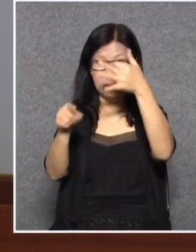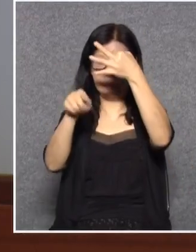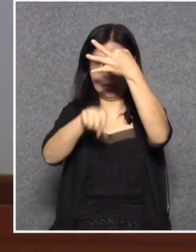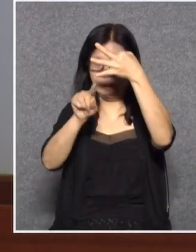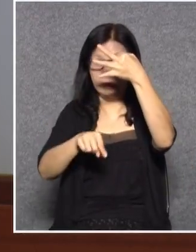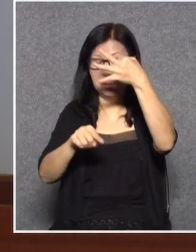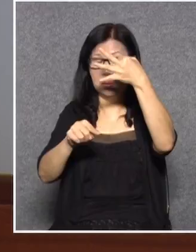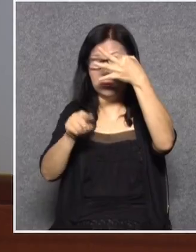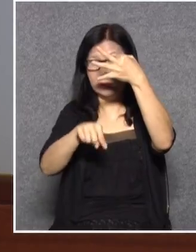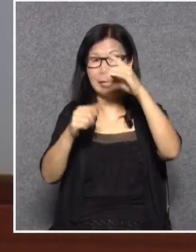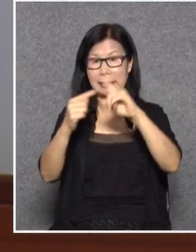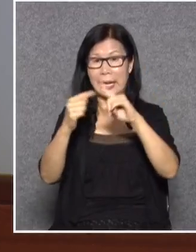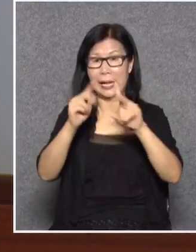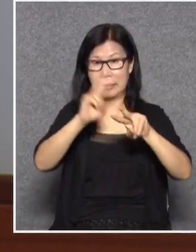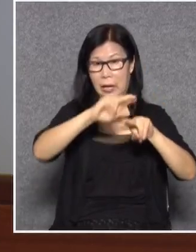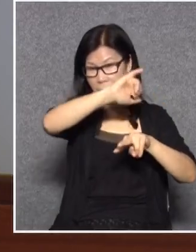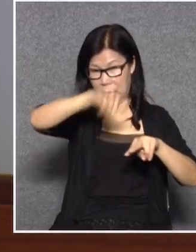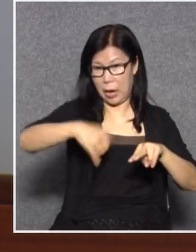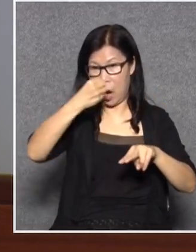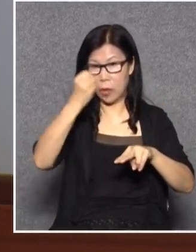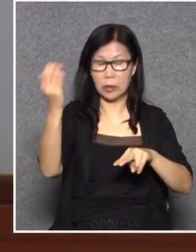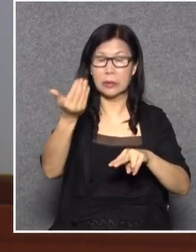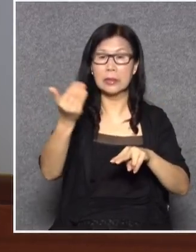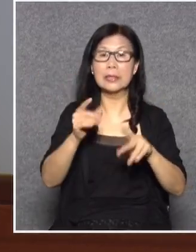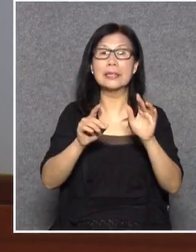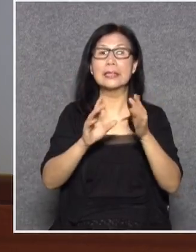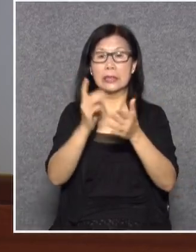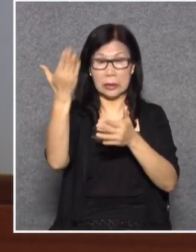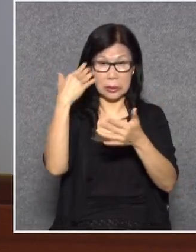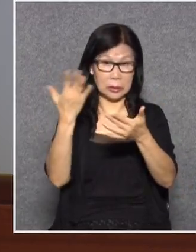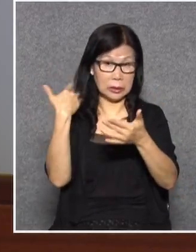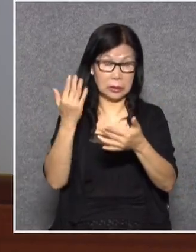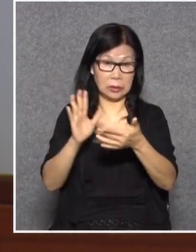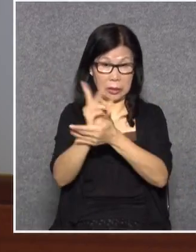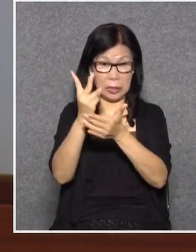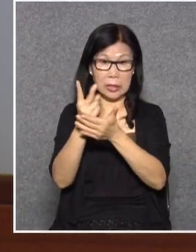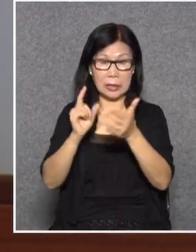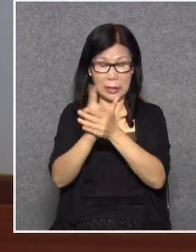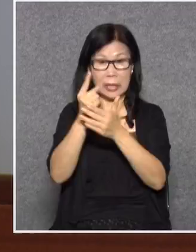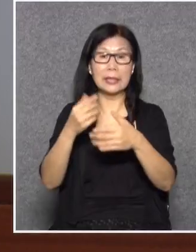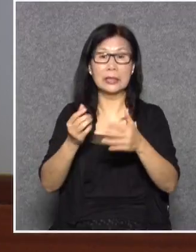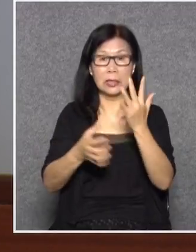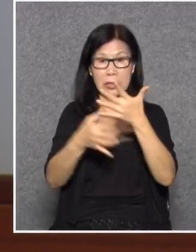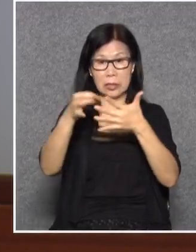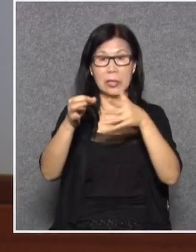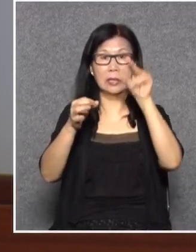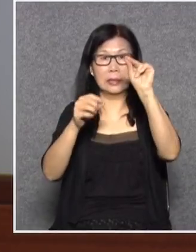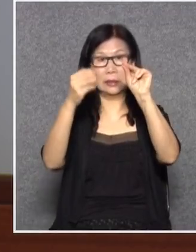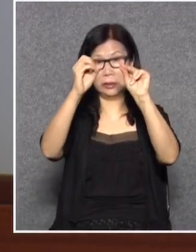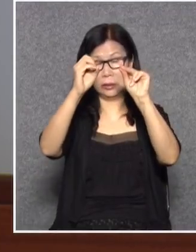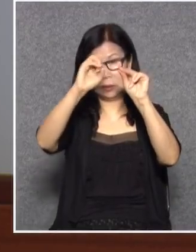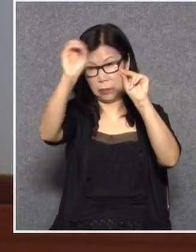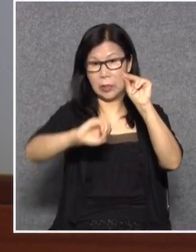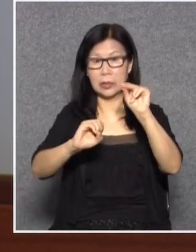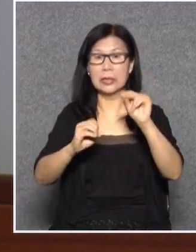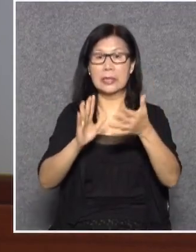473000人次的大陸旅客來到香港，按年即比起上一年是上升了 7%， 是三年來的新高。